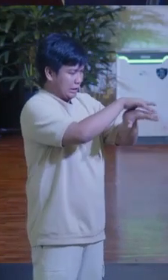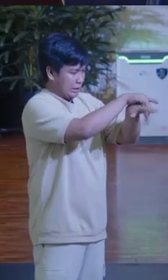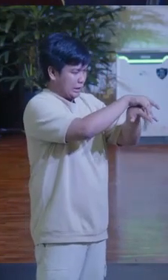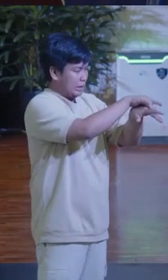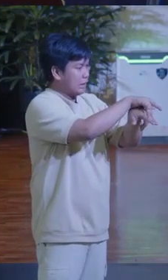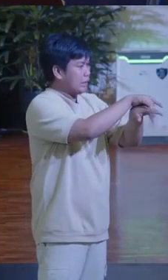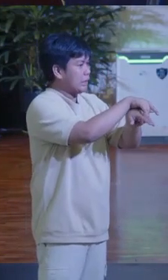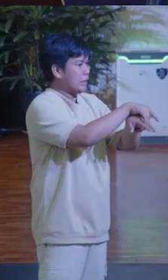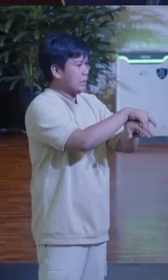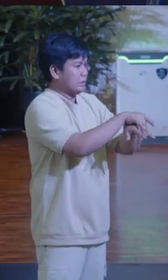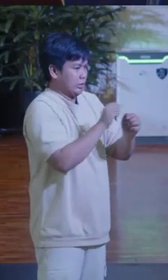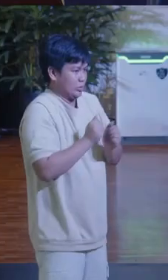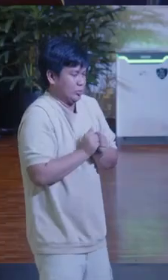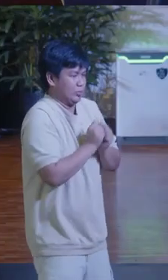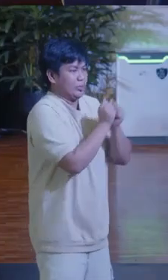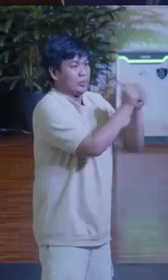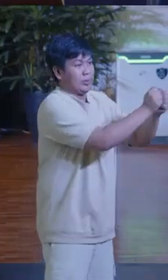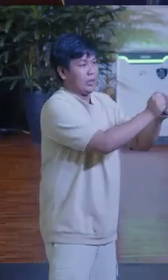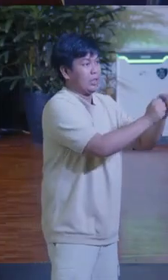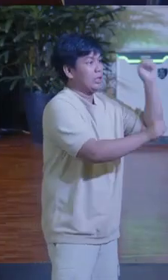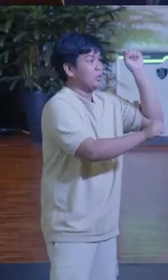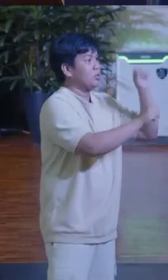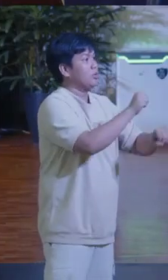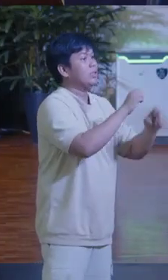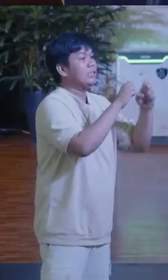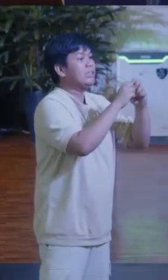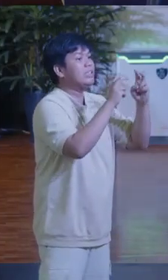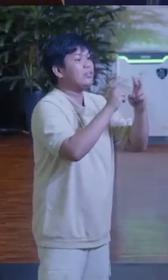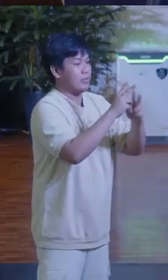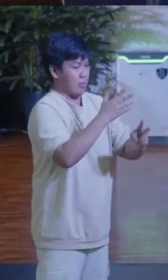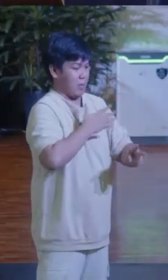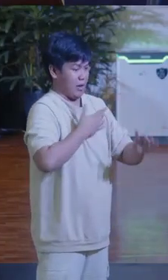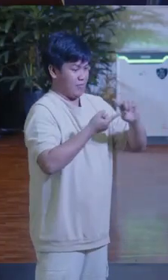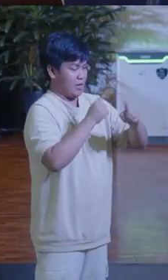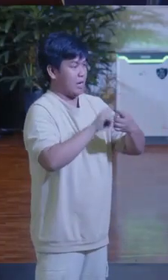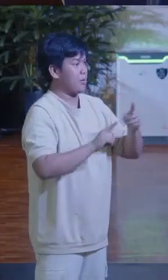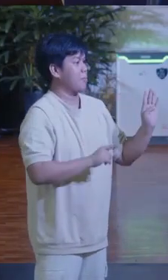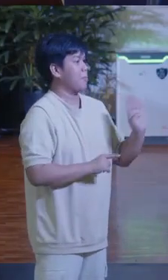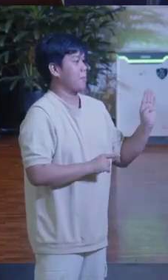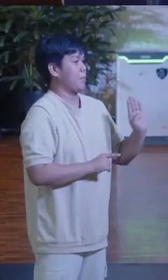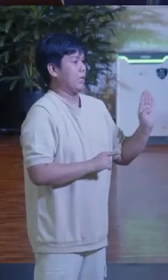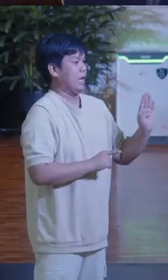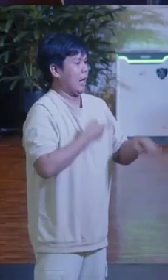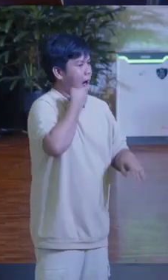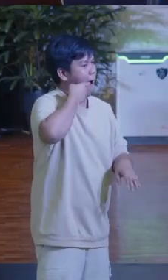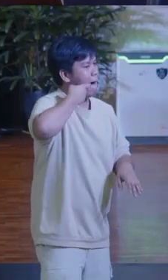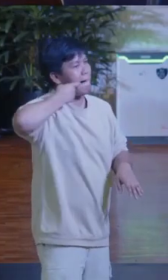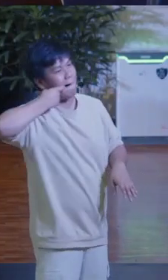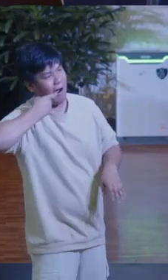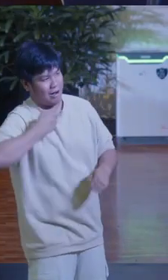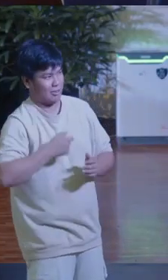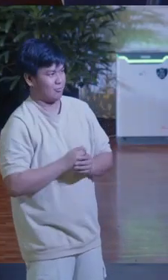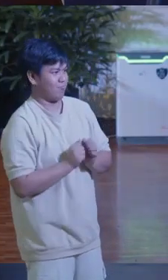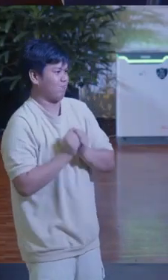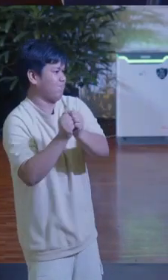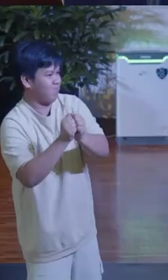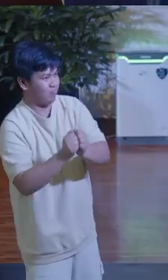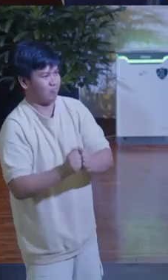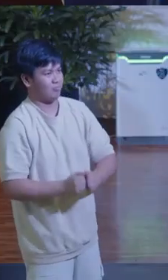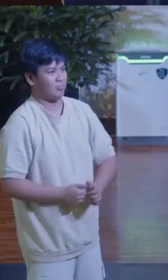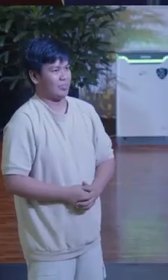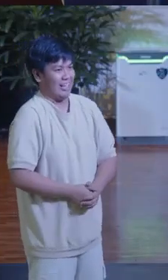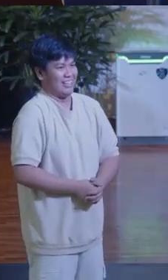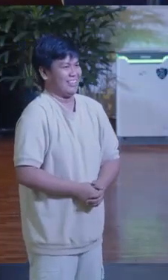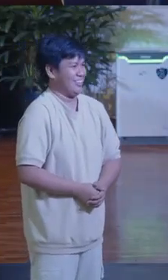hypocritically along with him, so that even Barnabas, si Barnabas, nauna nating